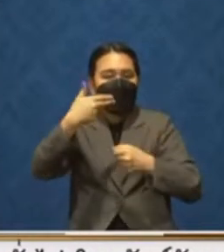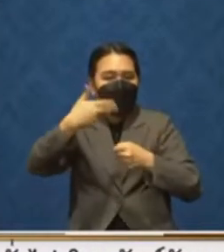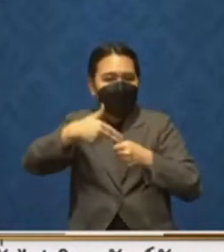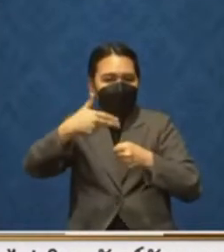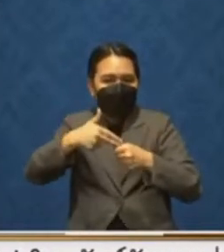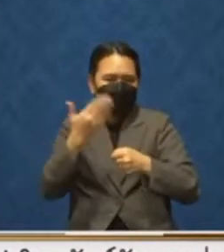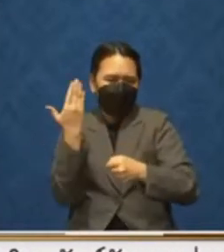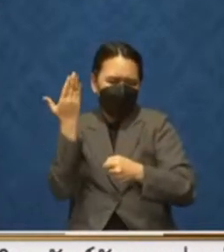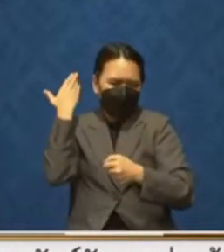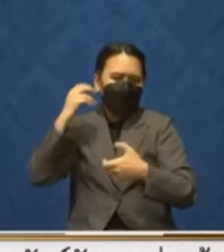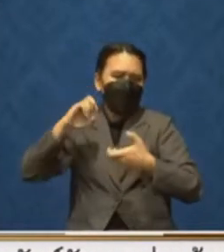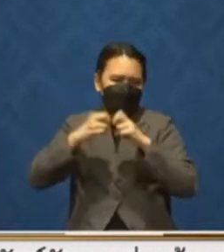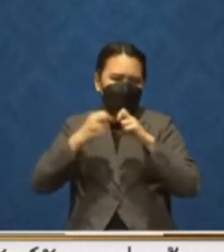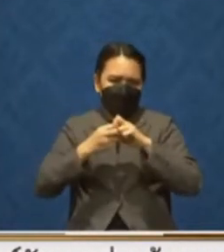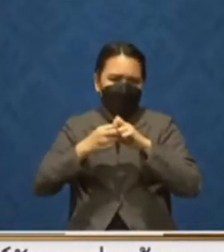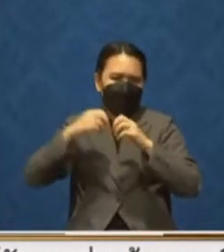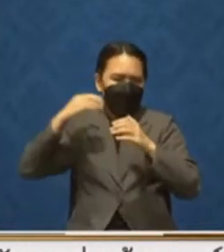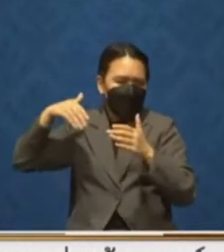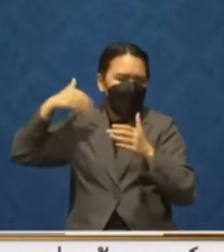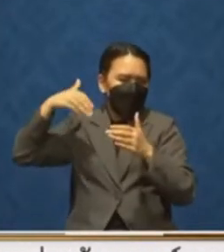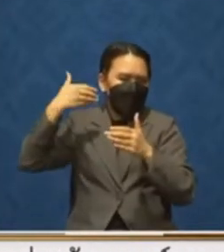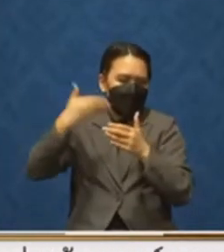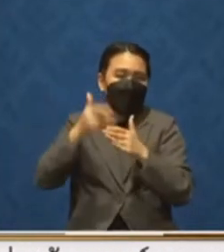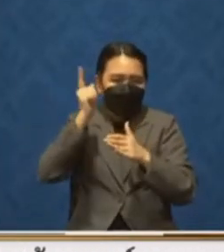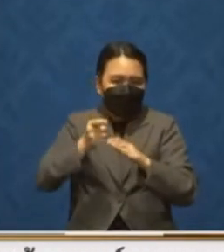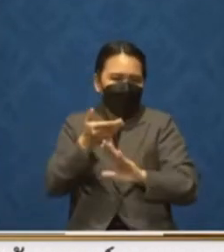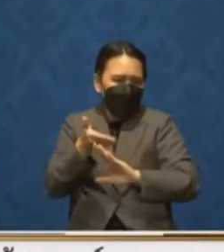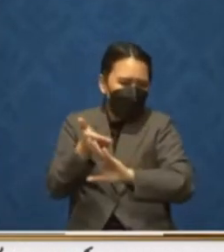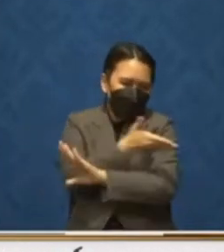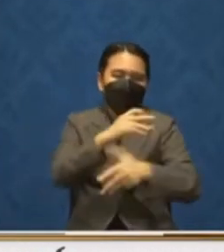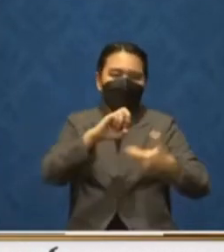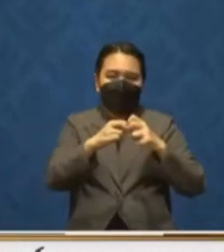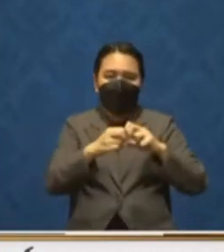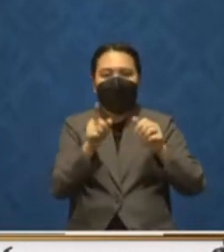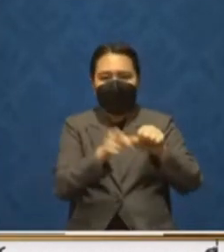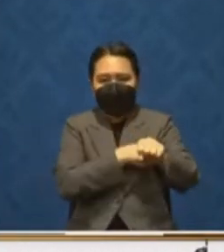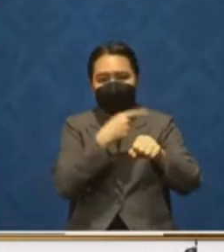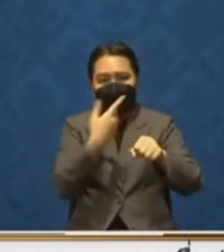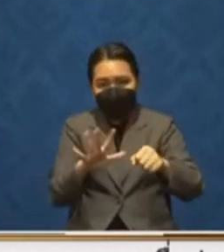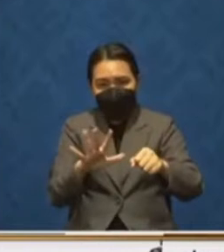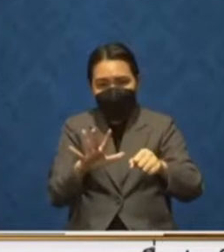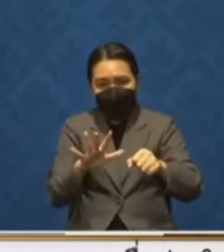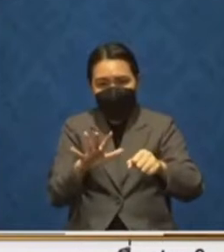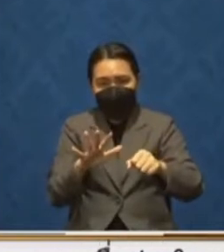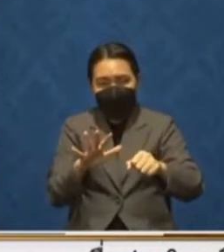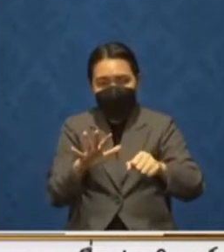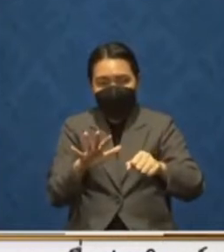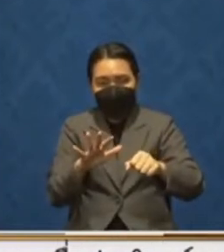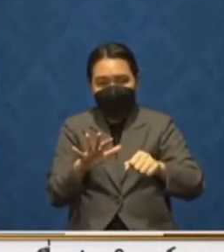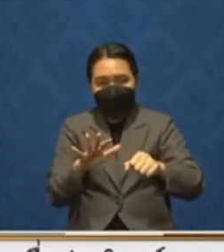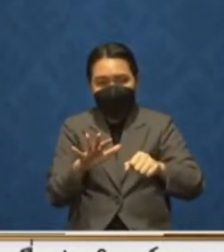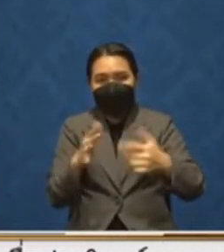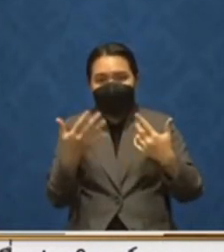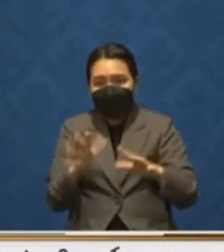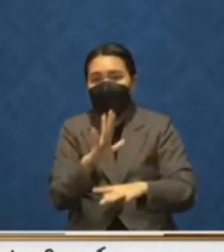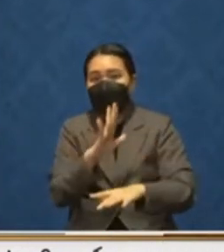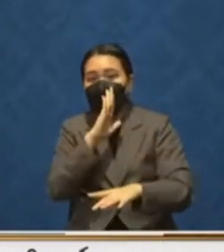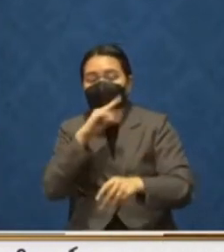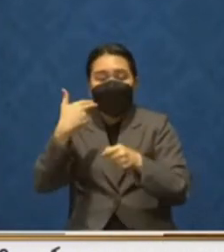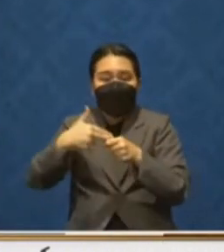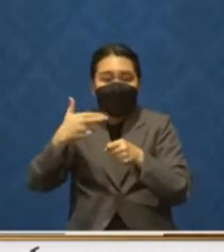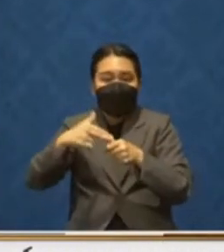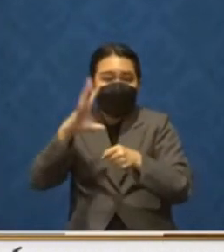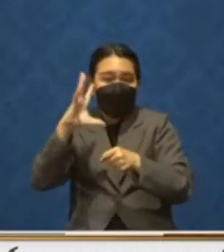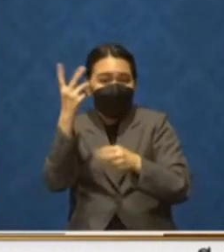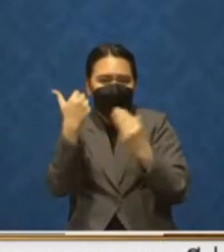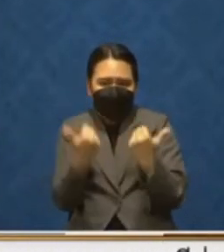ต้นตอนแรกทั้งก็บอกว่ามีปัญหามาก่อนหน้านี้ก่อนหน้านี้มันก็คือว่าเอ่อในช่วงที่น้ำมันโลกมัน